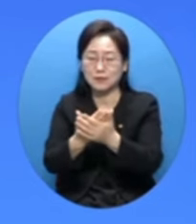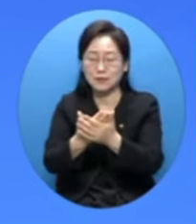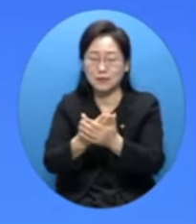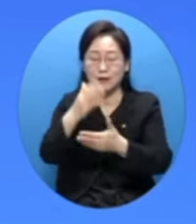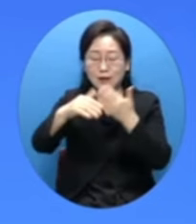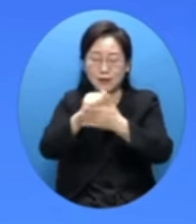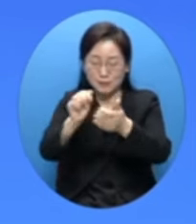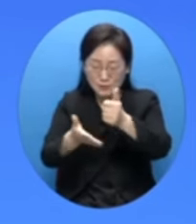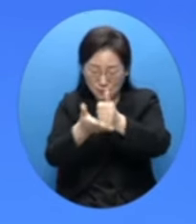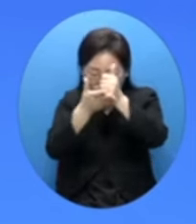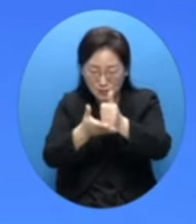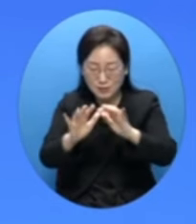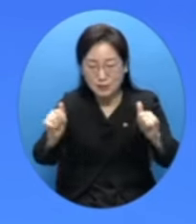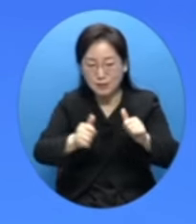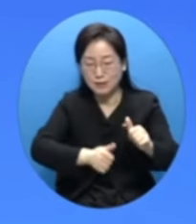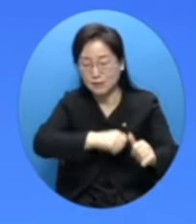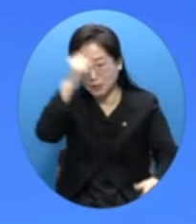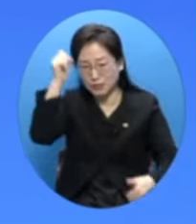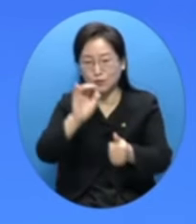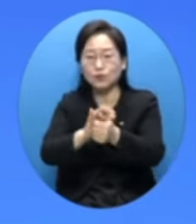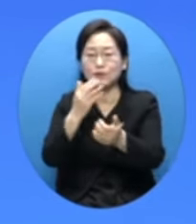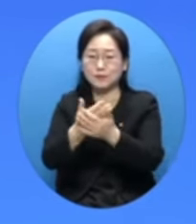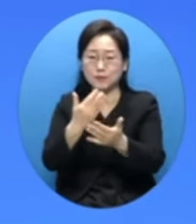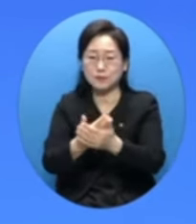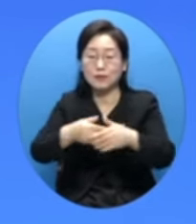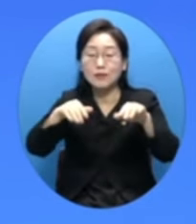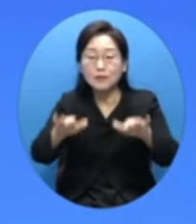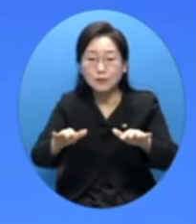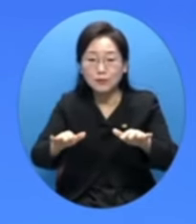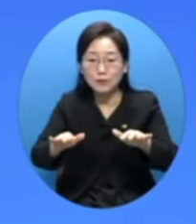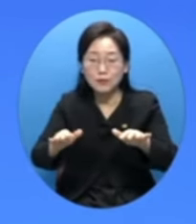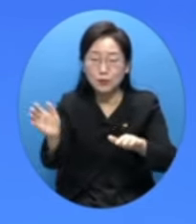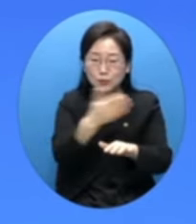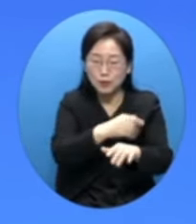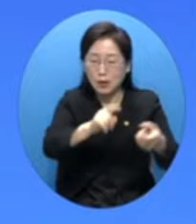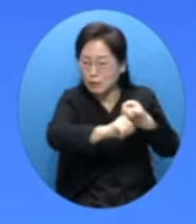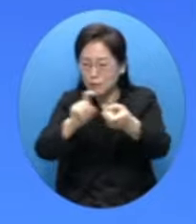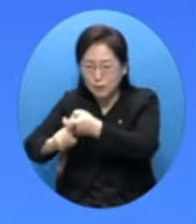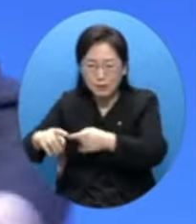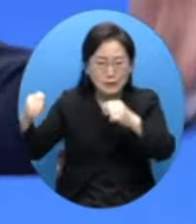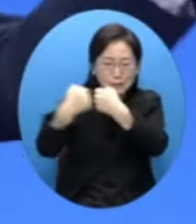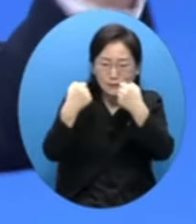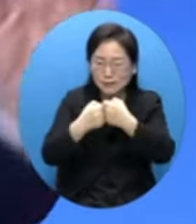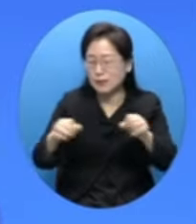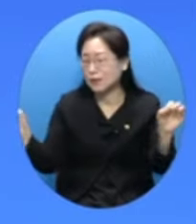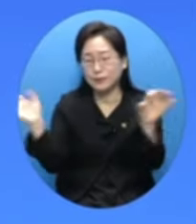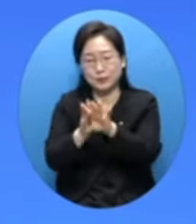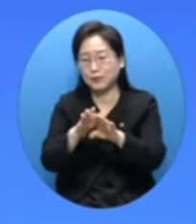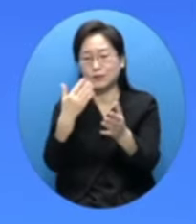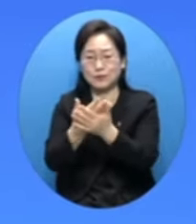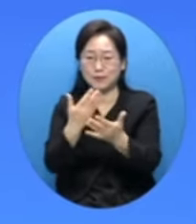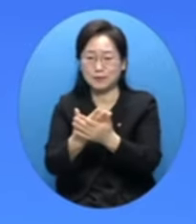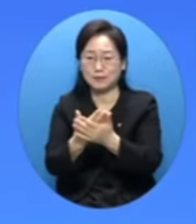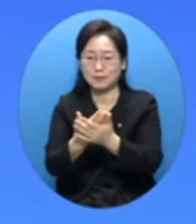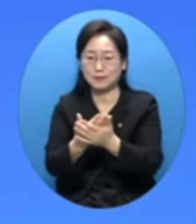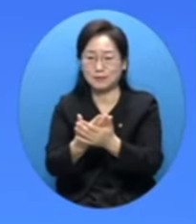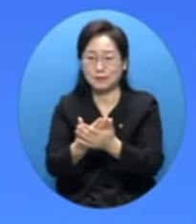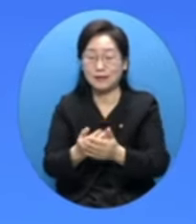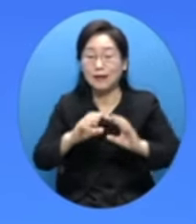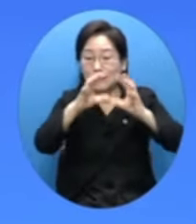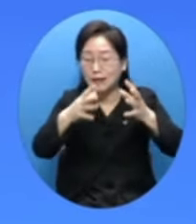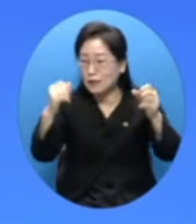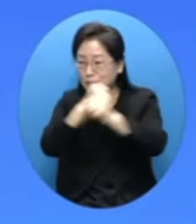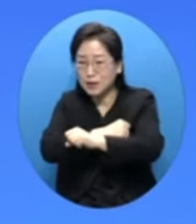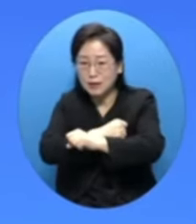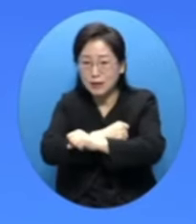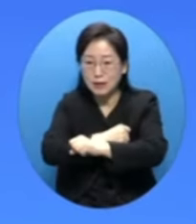경외하는 사람들이 세워지게 하여 주옵소서. 이번 총선 이후로 이렇게 편가르게 싸우는 것이 싹 사라져버리게 하옵시고 나라를